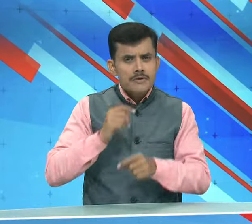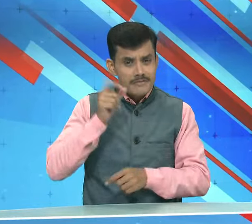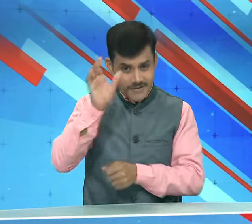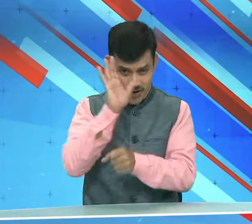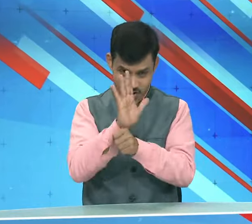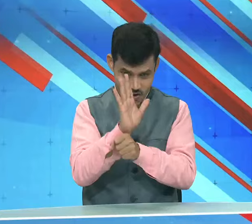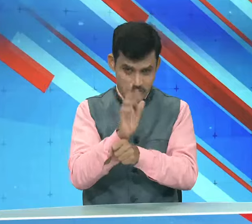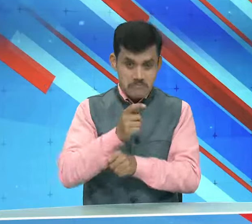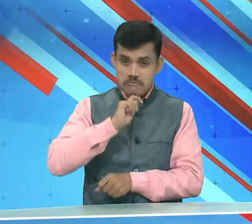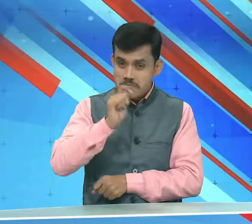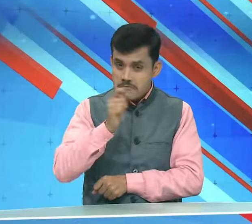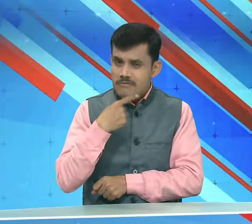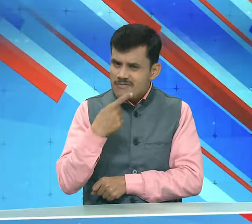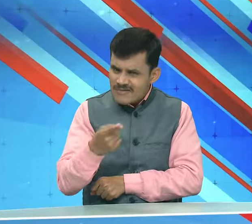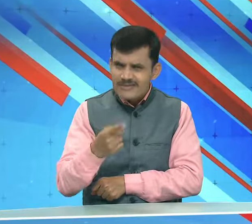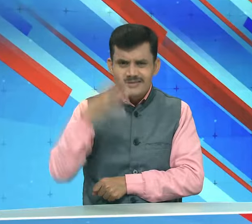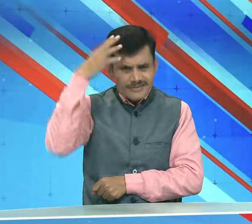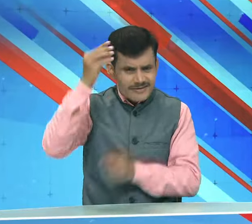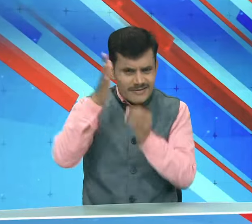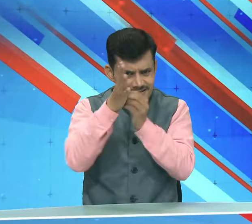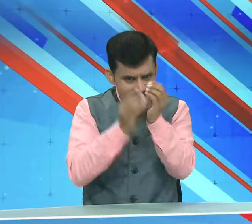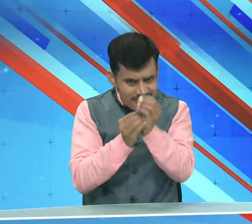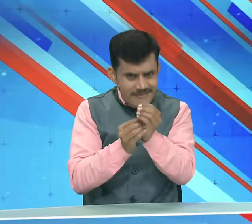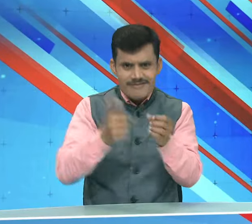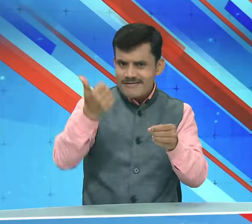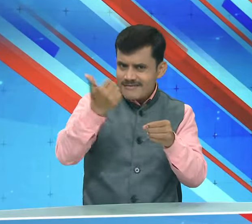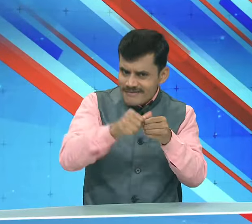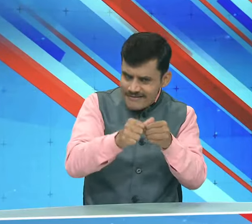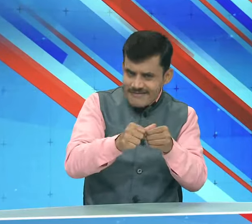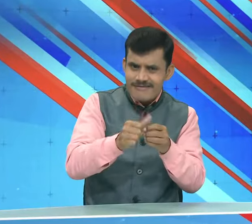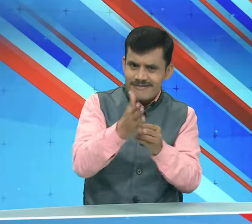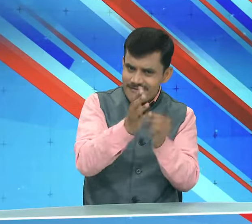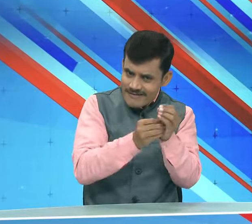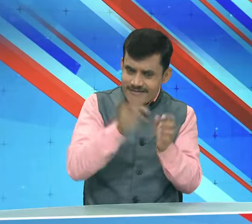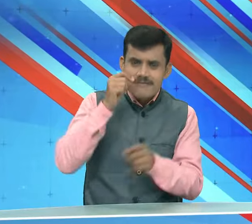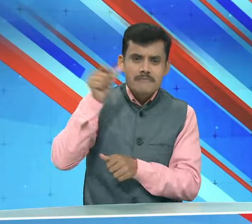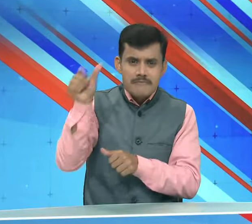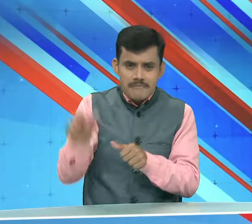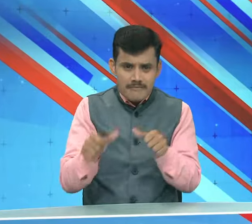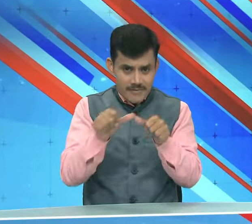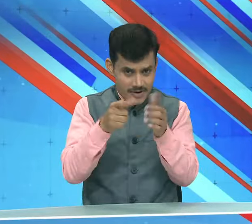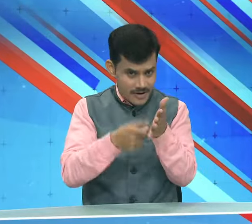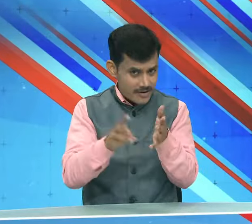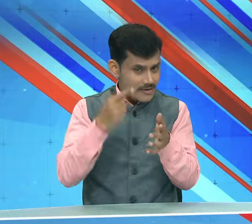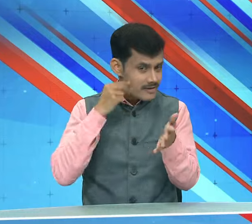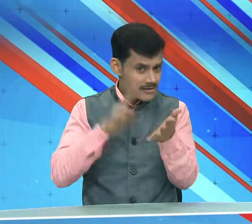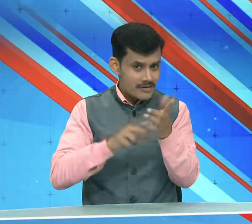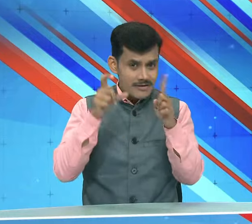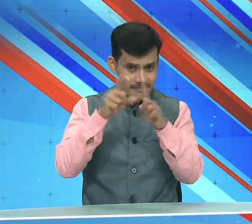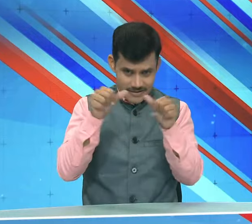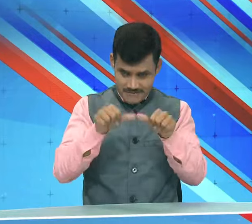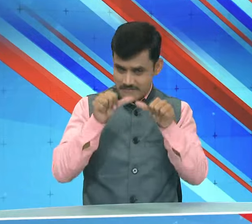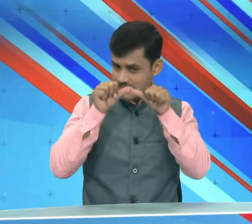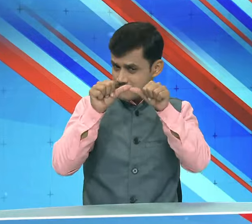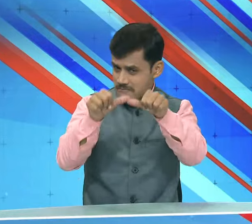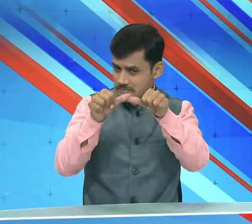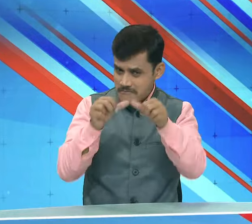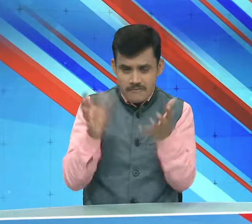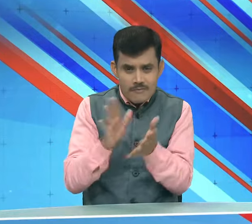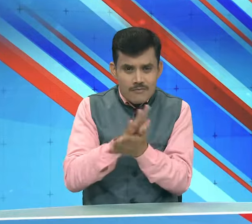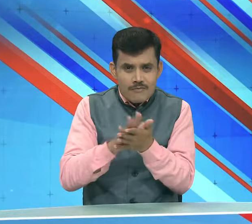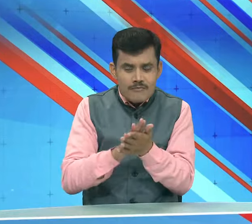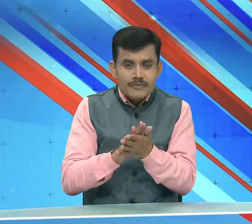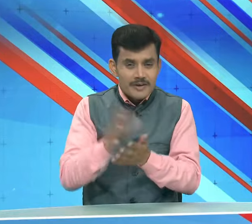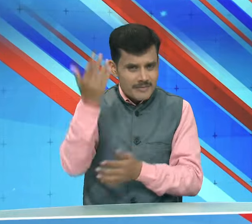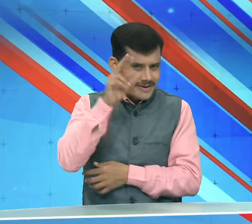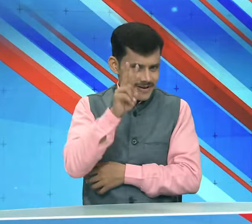कहा कि केजरीवाल भ्रष्टाचार शराब घोटाला हुआ है। आज सवालों का जवाब देने के बदले कि कैसे 2.5% से 12% कमीशन